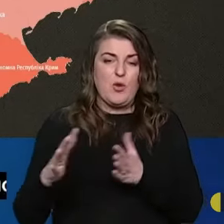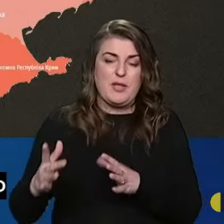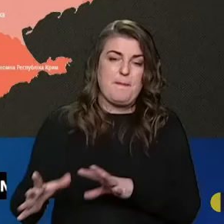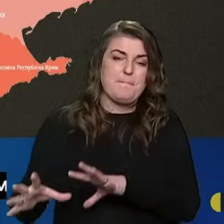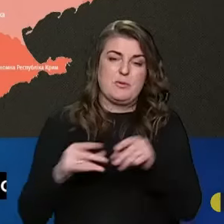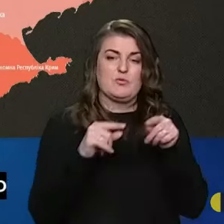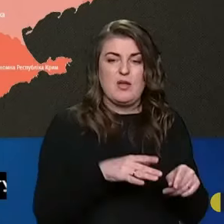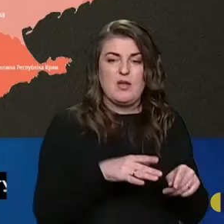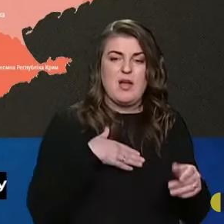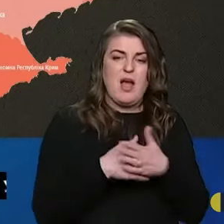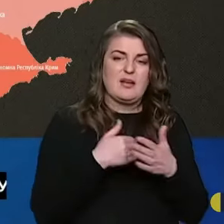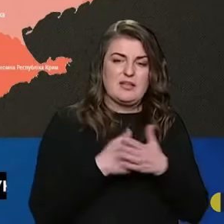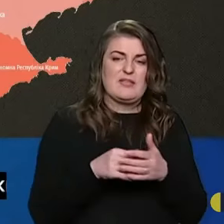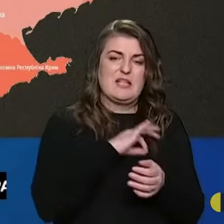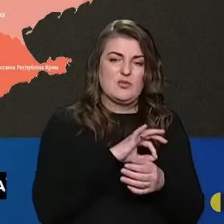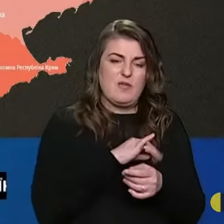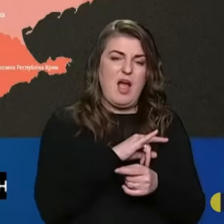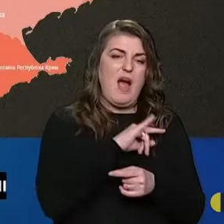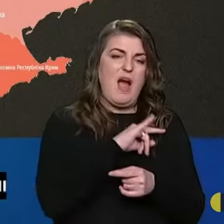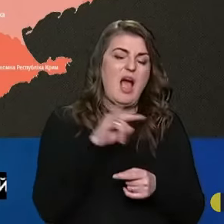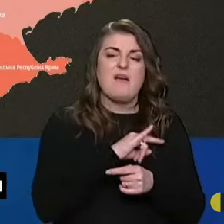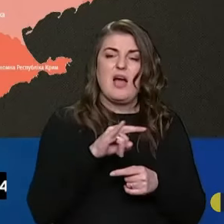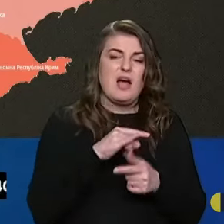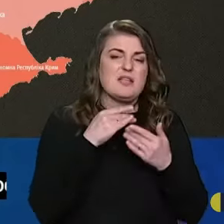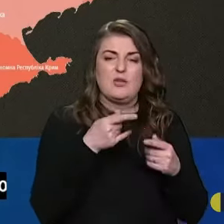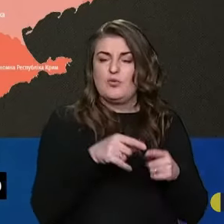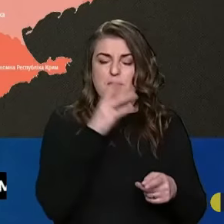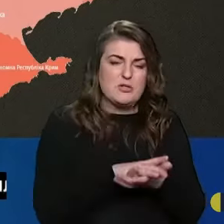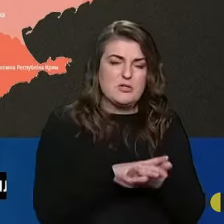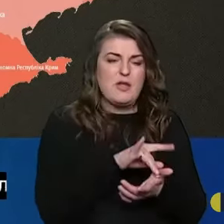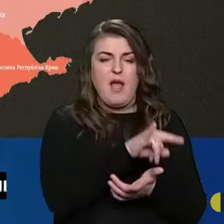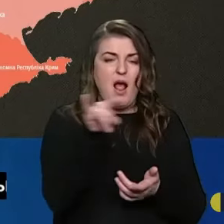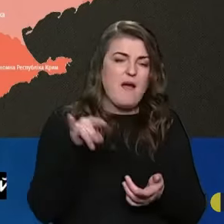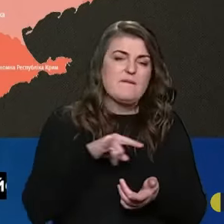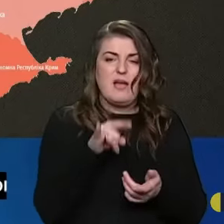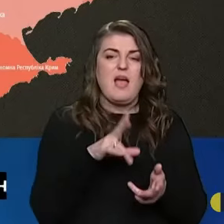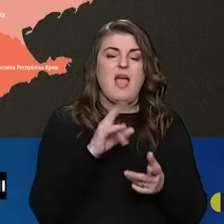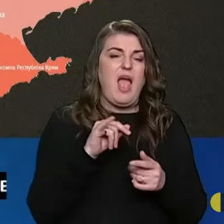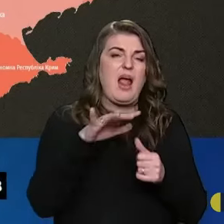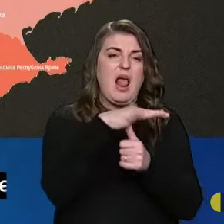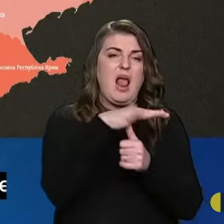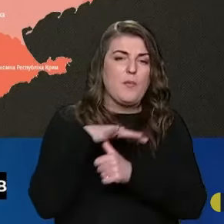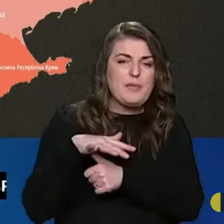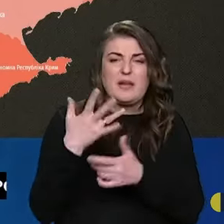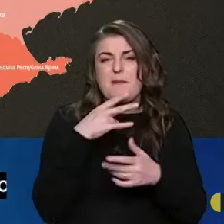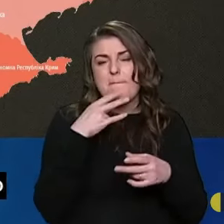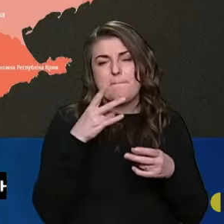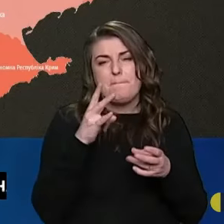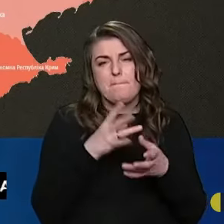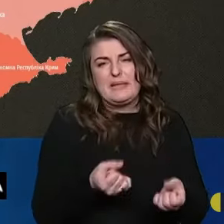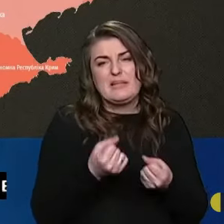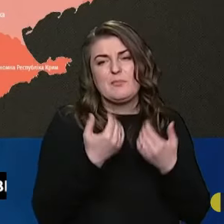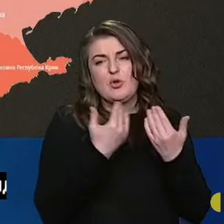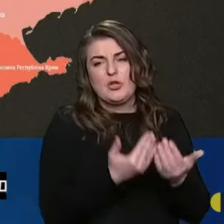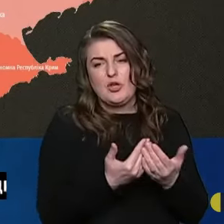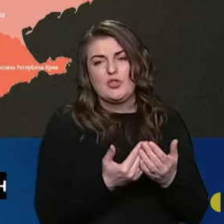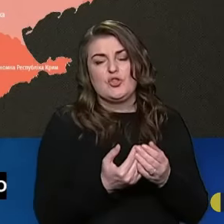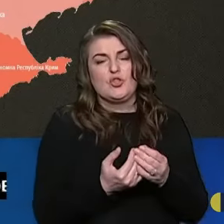сюди активне застосування авіації. Авіація їхня тут постійно літає, як гелікоптери, які підтримують